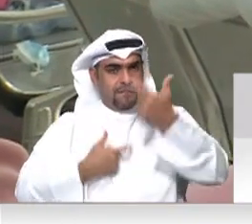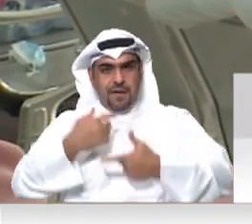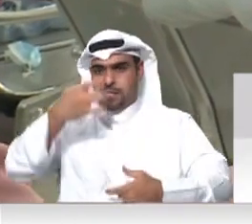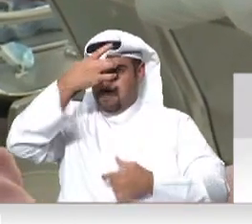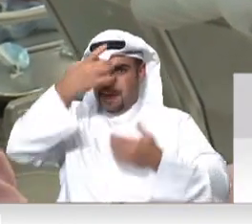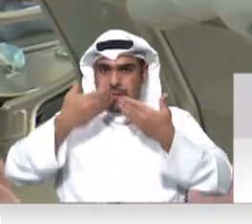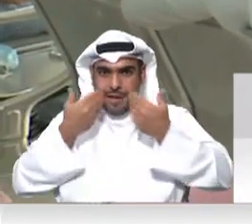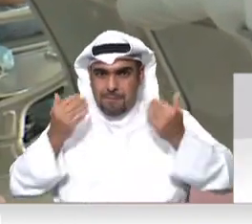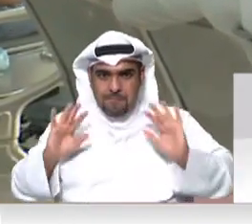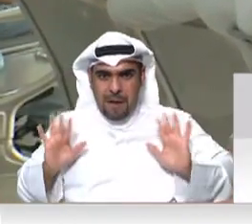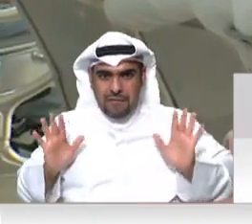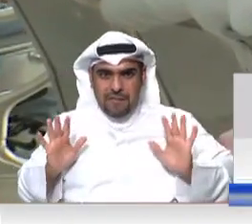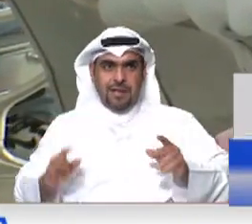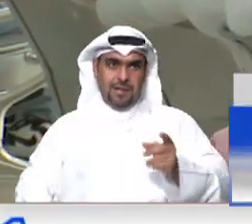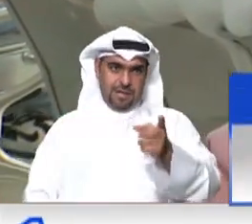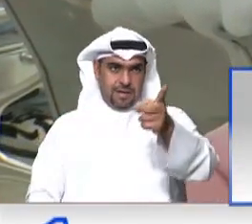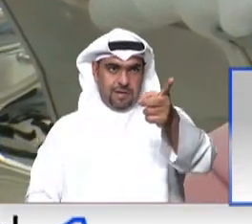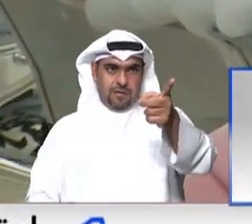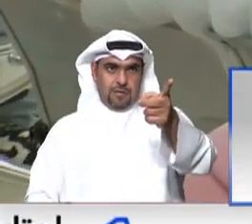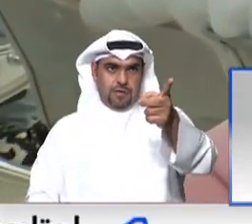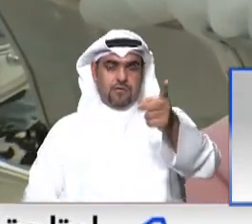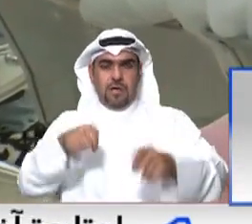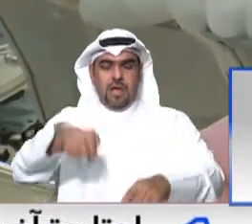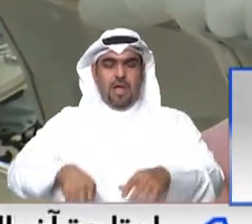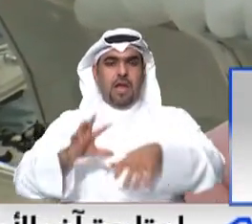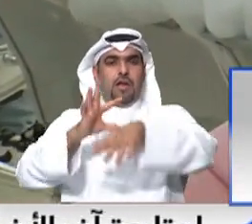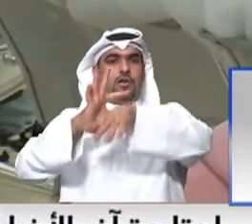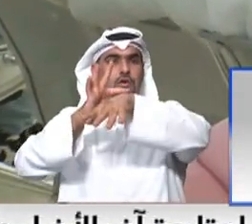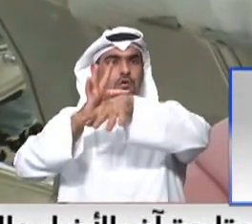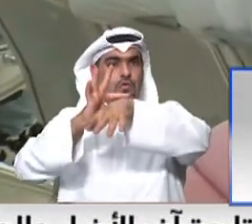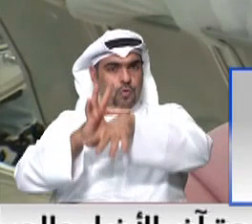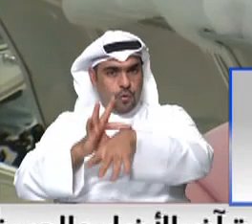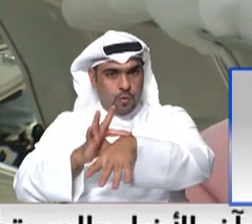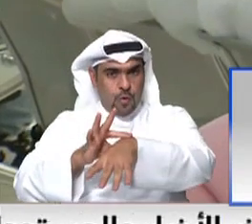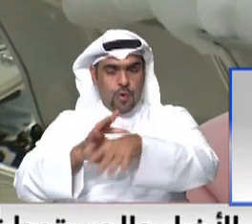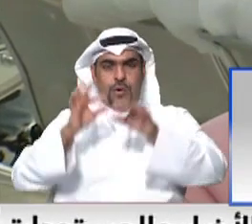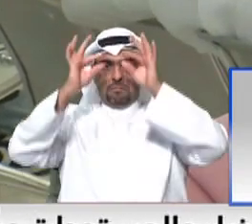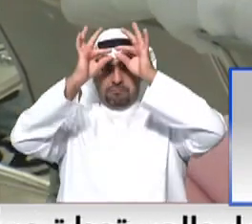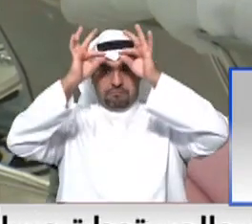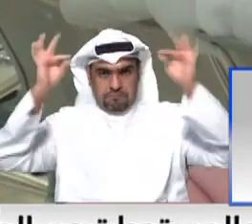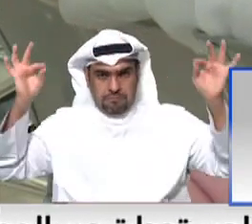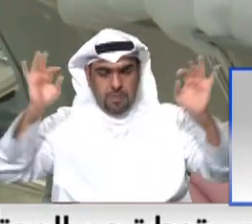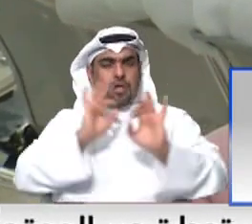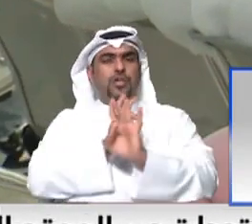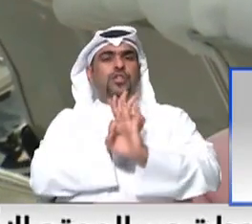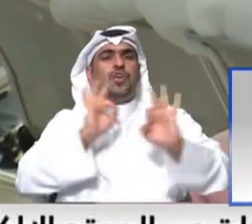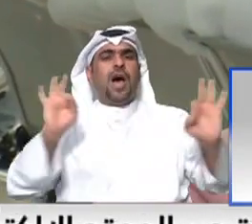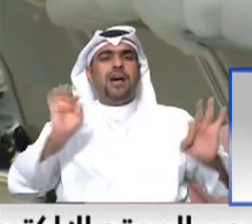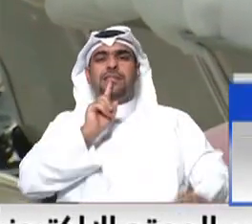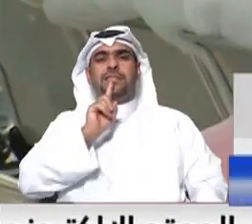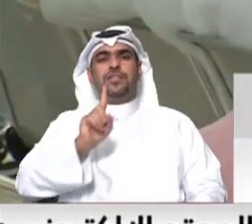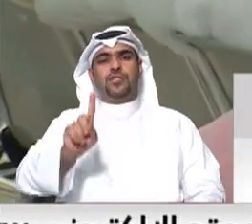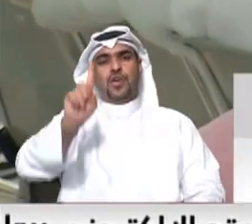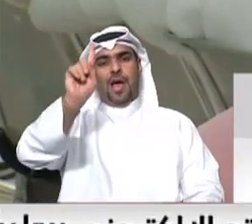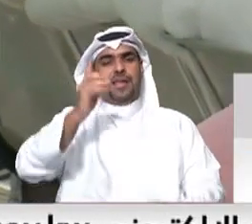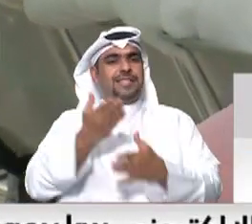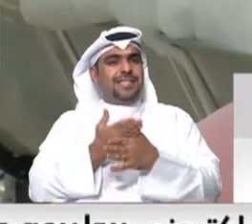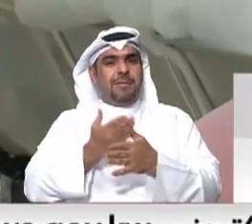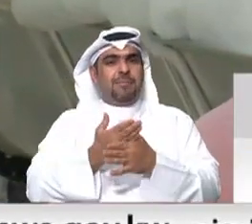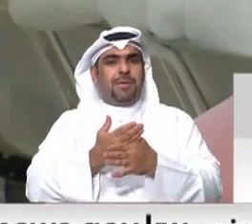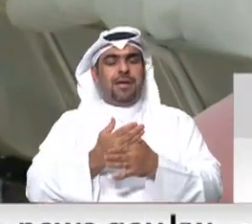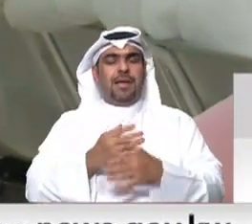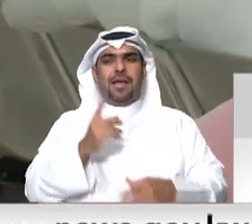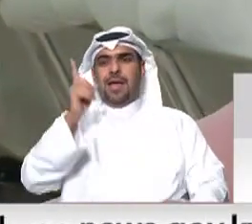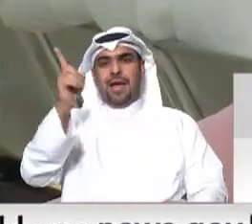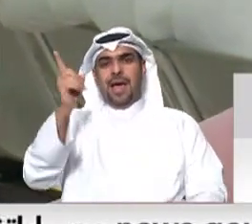نكمل عيادات الأطباء وقاعد نجهزهم والهيئة التمريضية والإداريين عشان إن شاء الله يستوعب العدد السكان